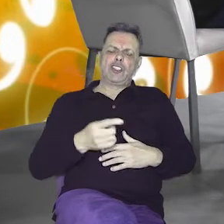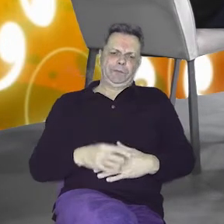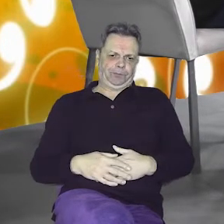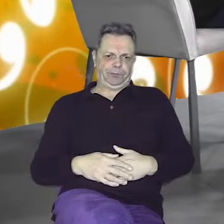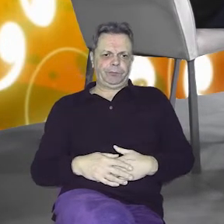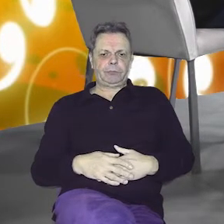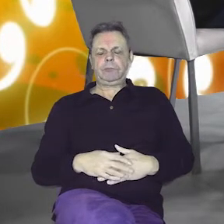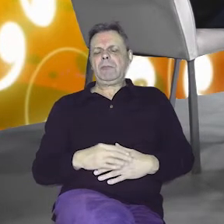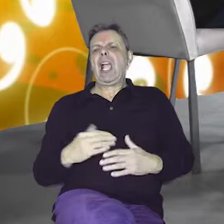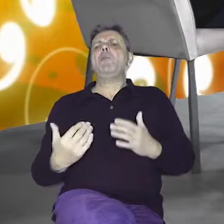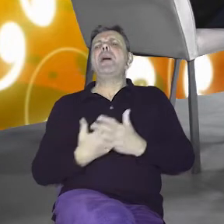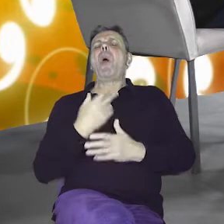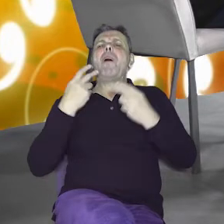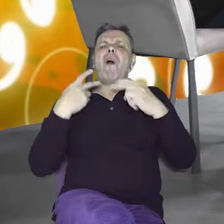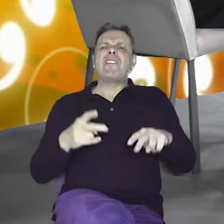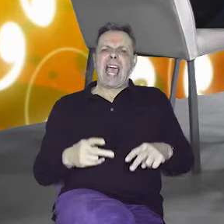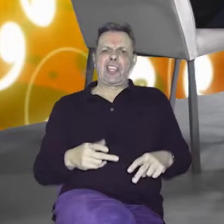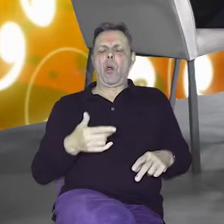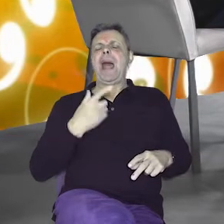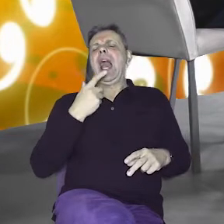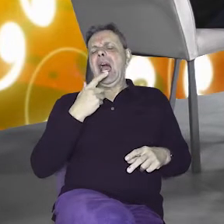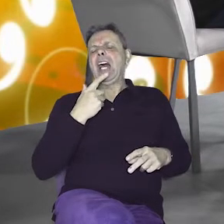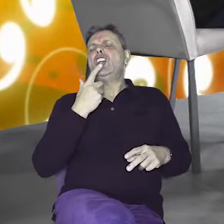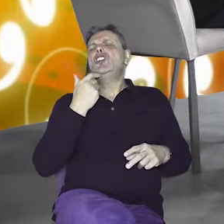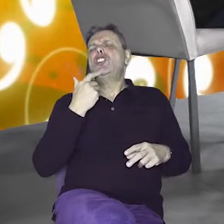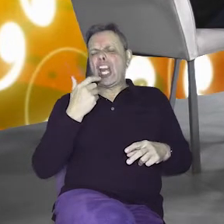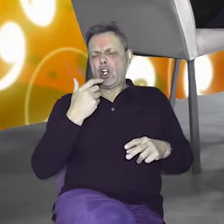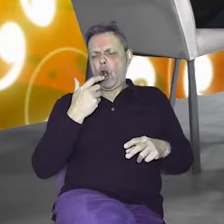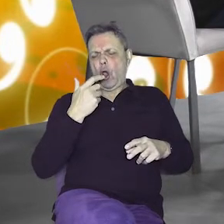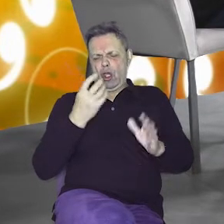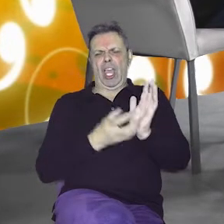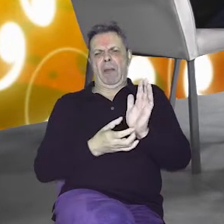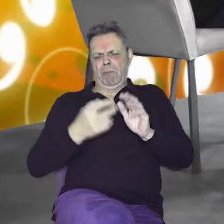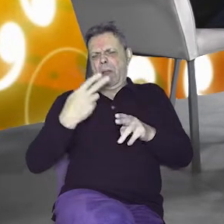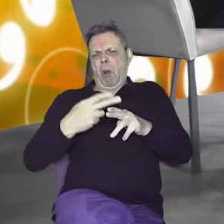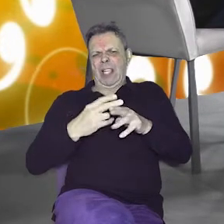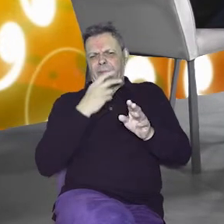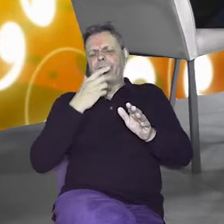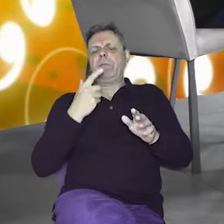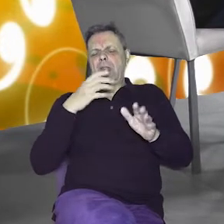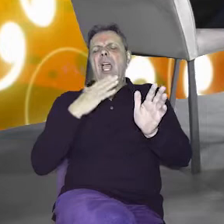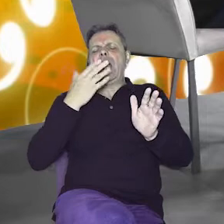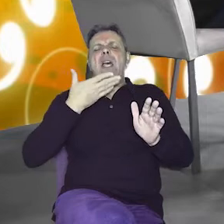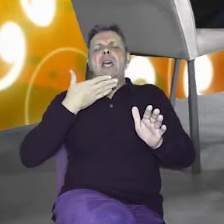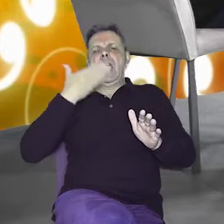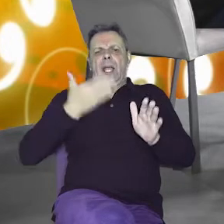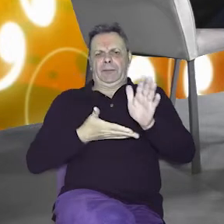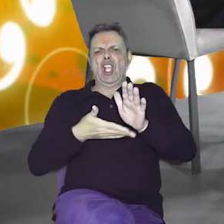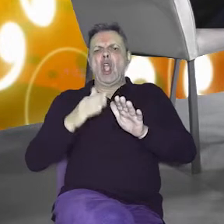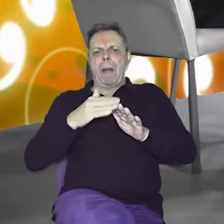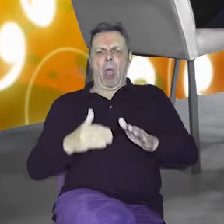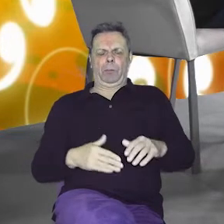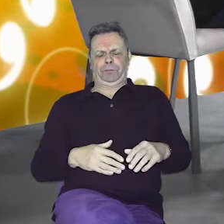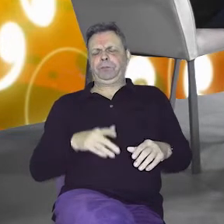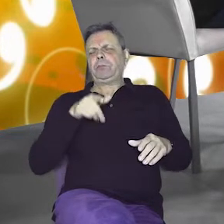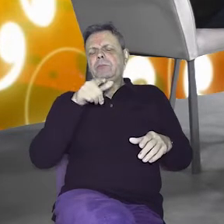bi se ponovno vratio na dijabetičko stopalo, budući da tih rana ima uistinu jako puno.